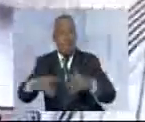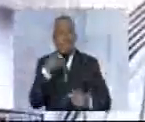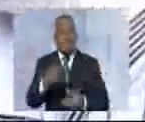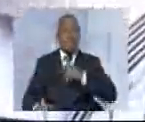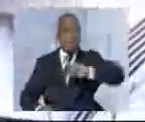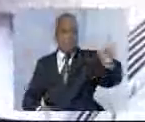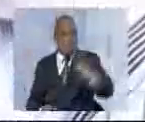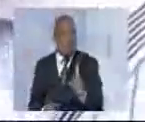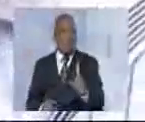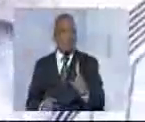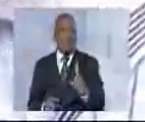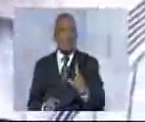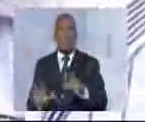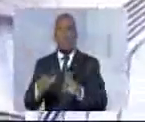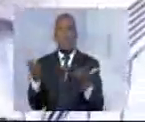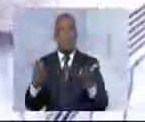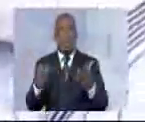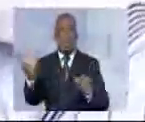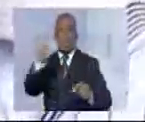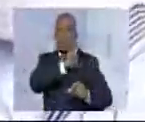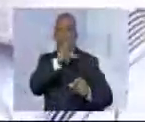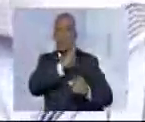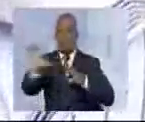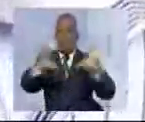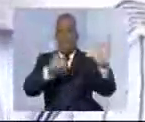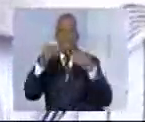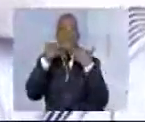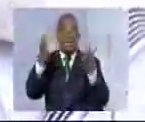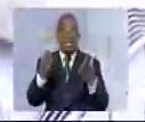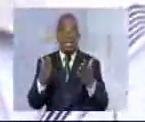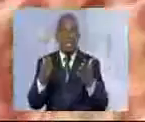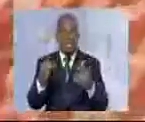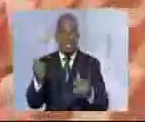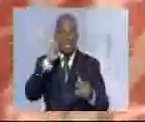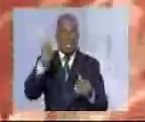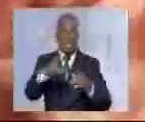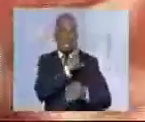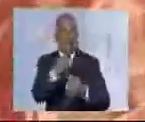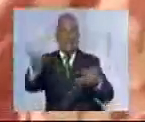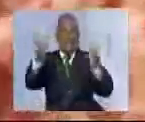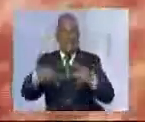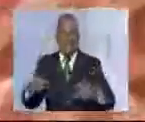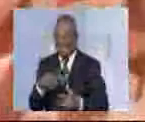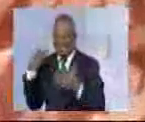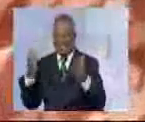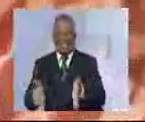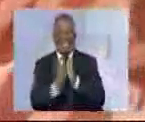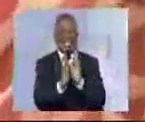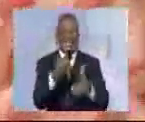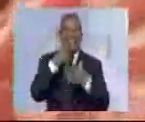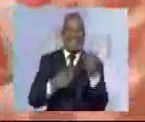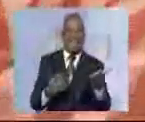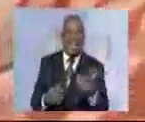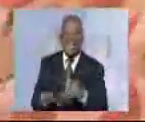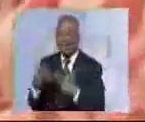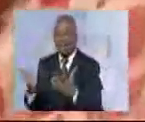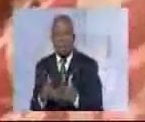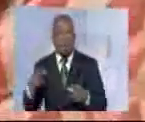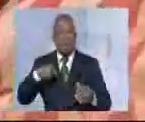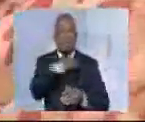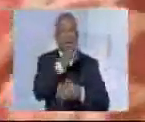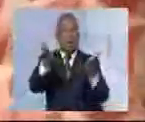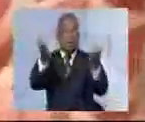La police ne fait rien du tout. Elle veut juste nous contrôler. Elle est corrompue. Nous voulons la sécurité pour les femmes. Est-ce